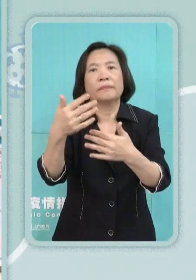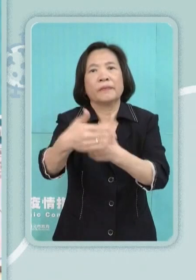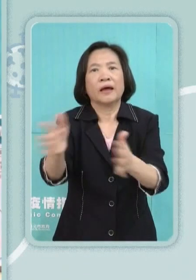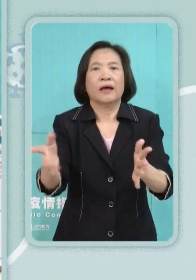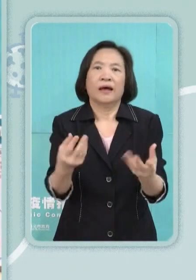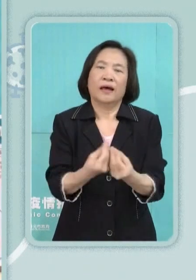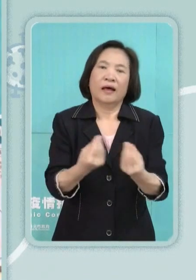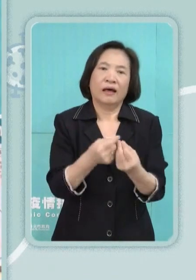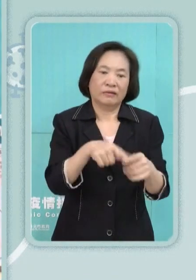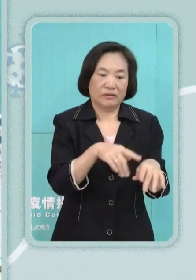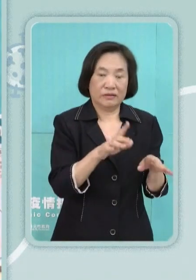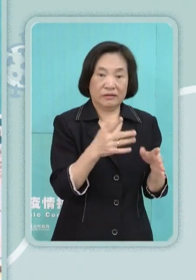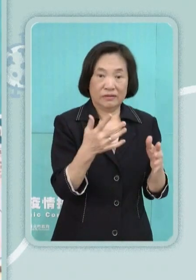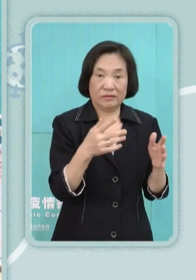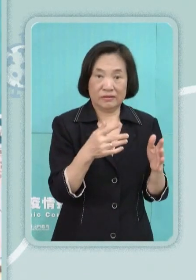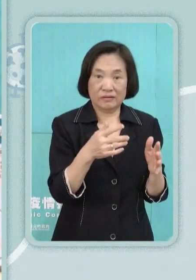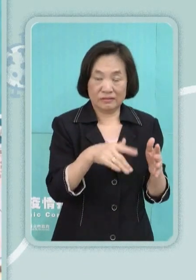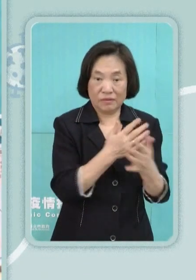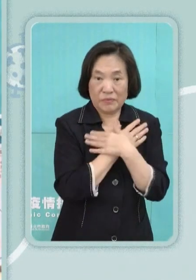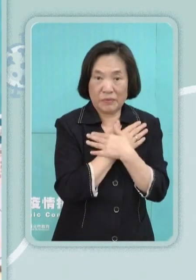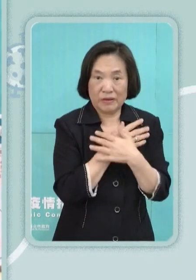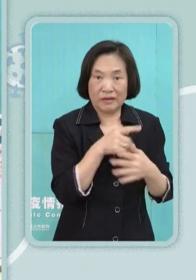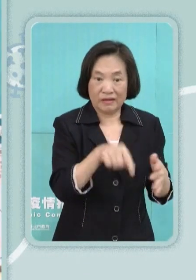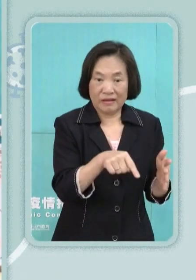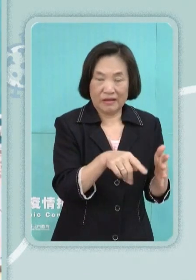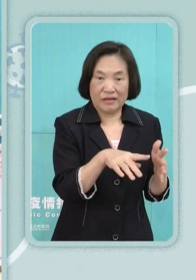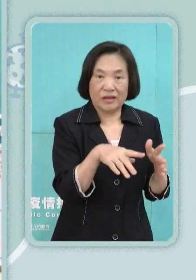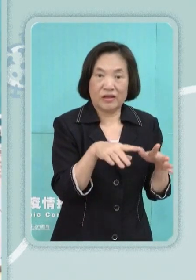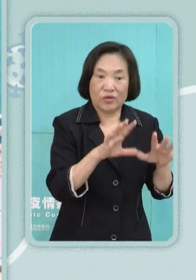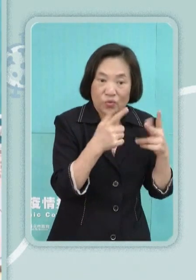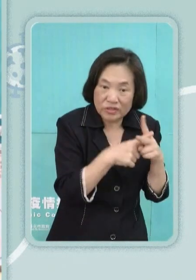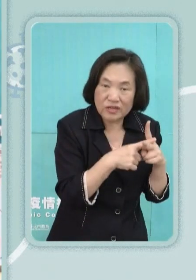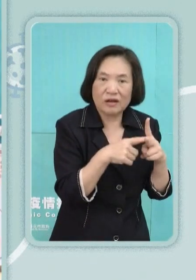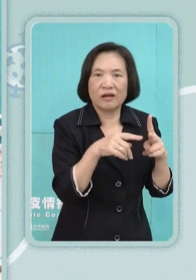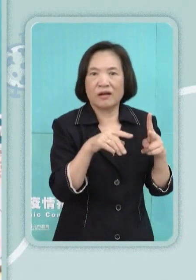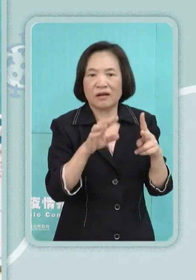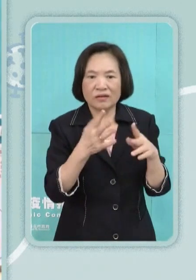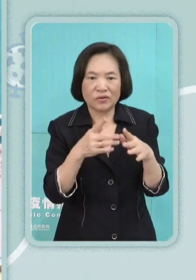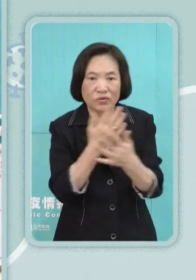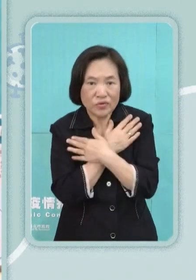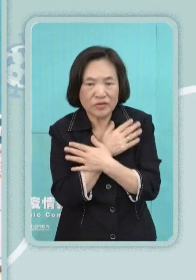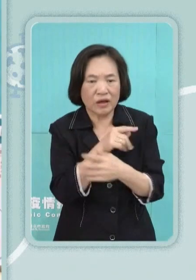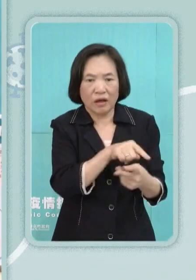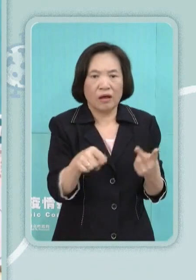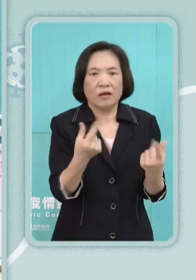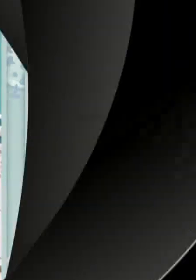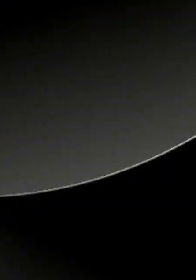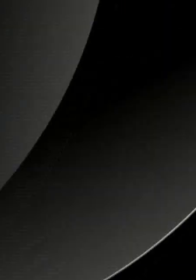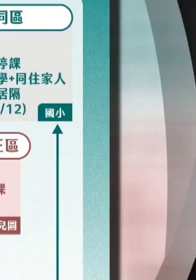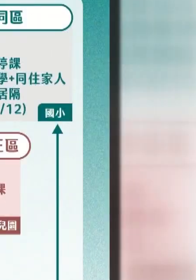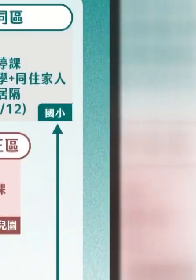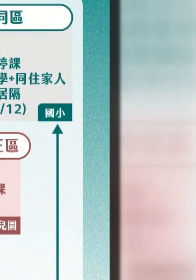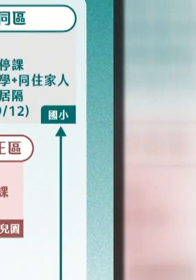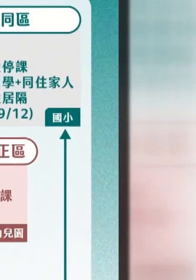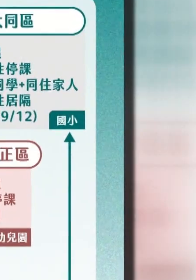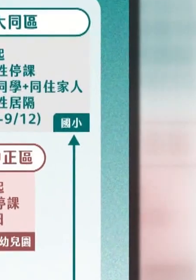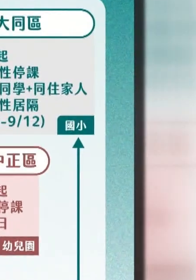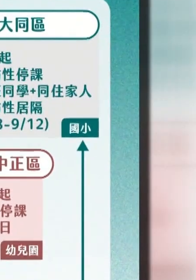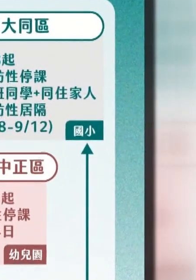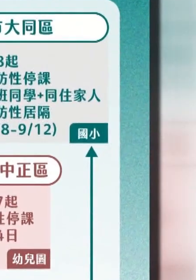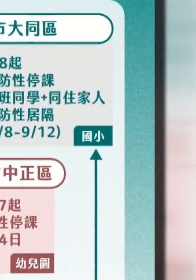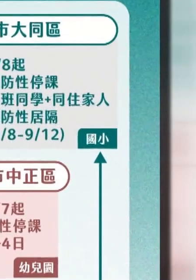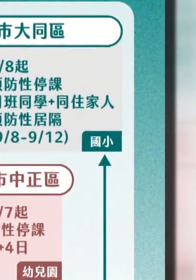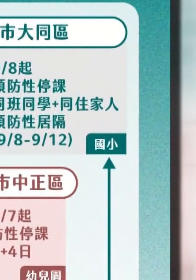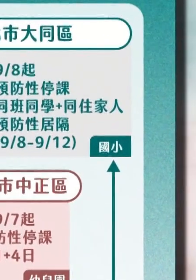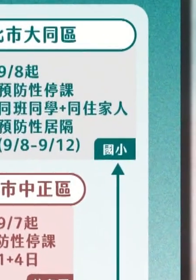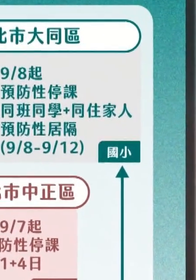这个幼稚园的大班或小学的这种1年级也被牵涉到，有国小的。 根据北